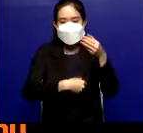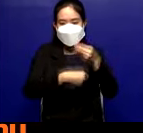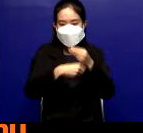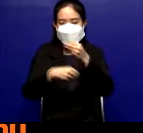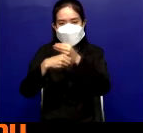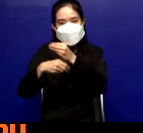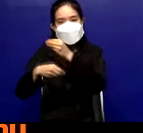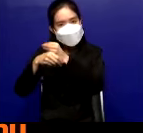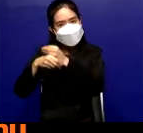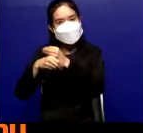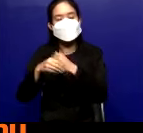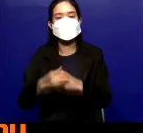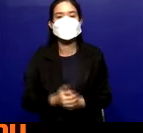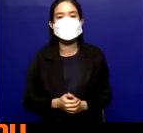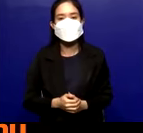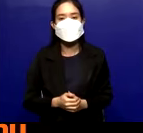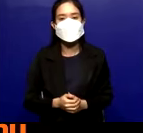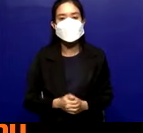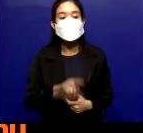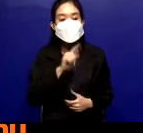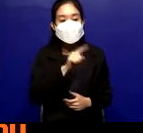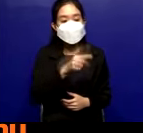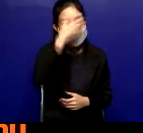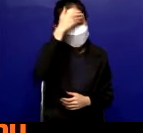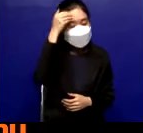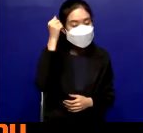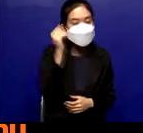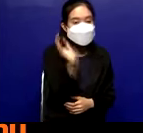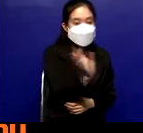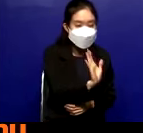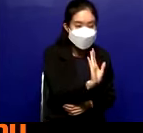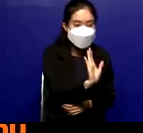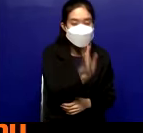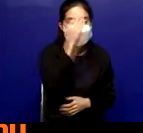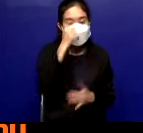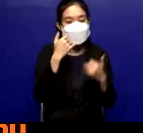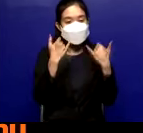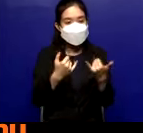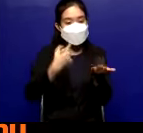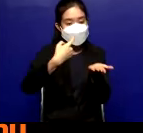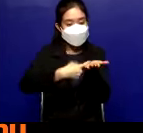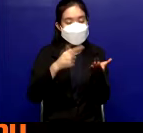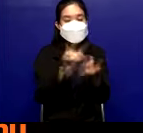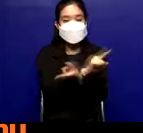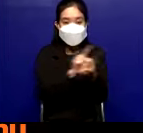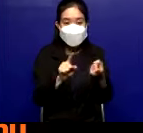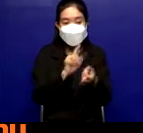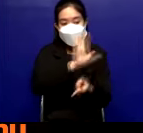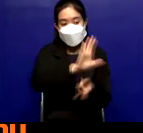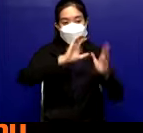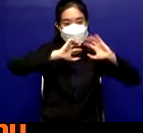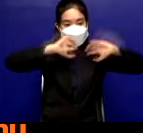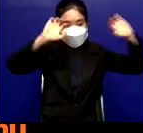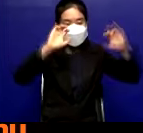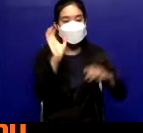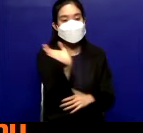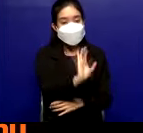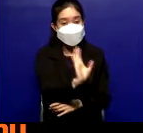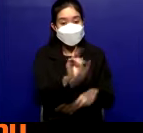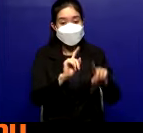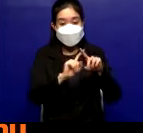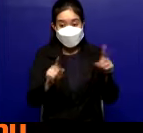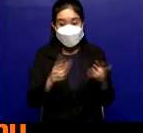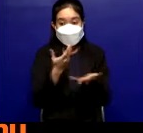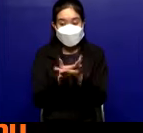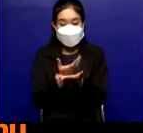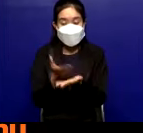ท่านอย่าลืมนะคะว่ากองทุนประกันสังคมเนี่ยไม่ใช่เงินของรัฐไม่ใช่งบประมาณแผ่นดินแต่เป็นเงินที่ลูกจ้าง